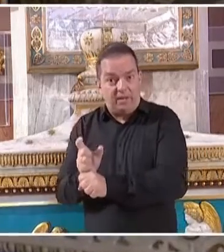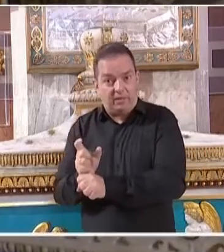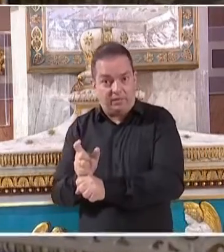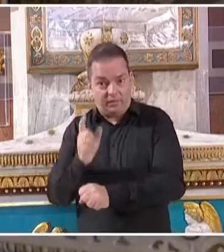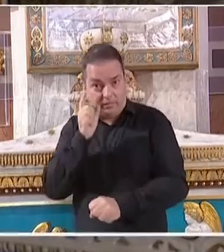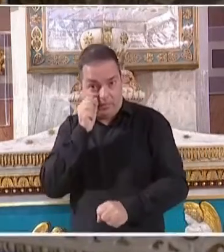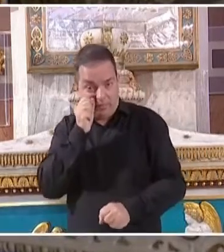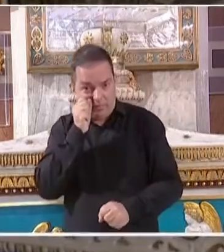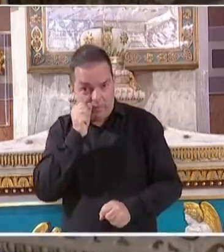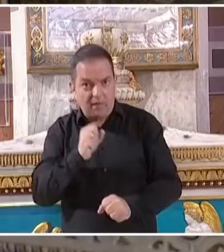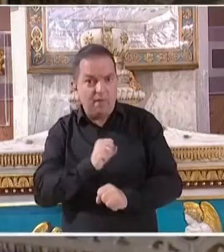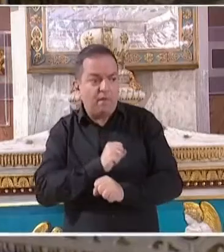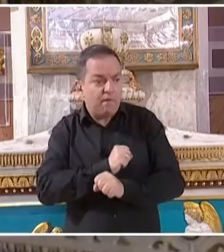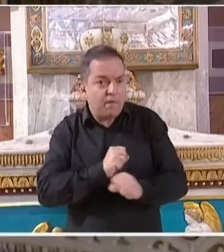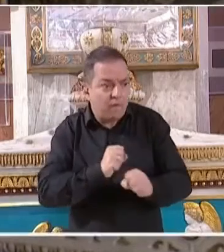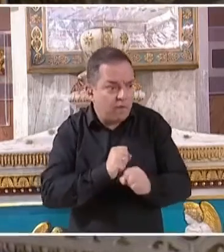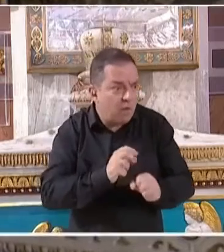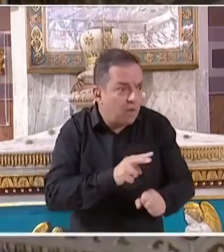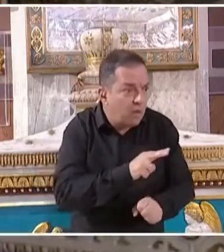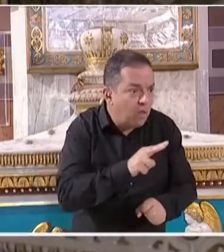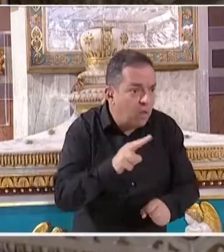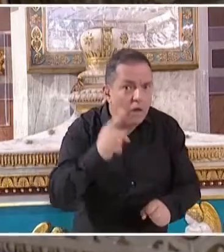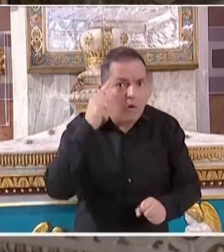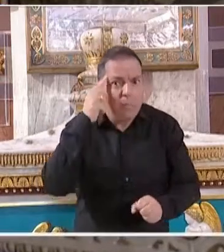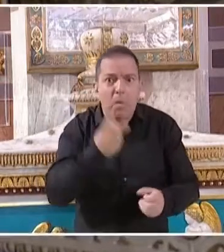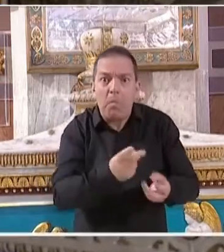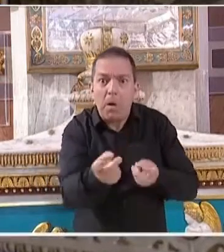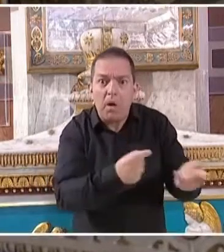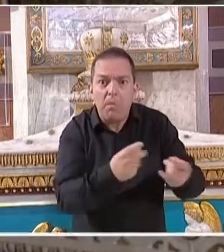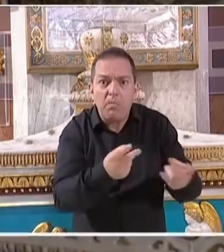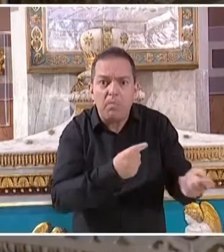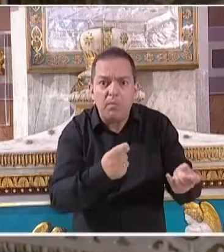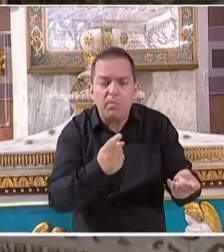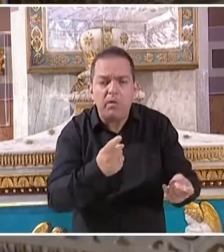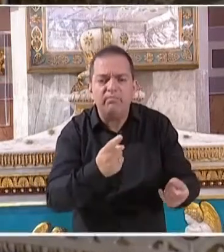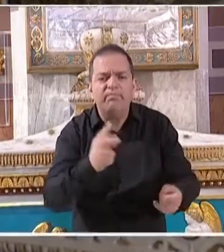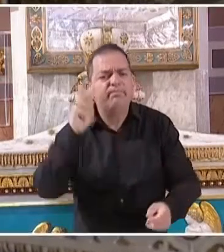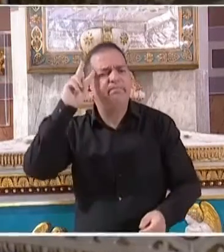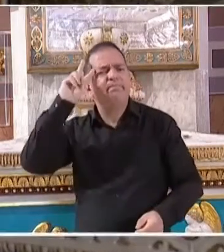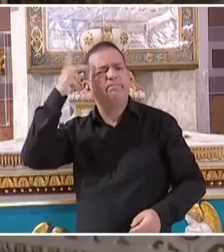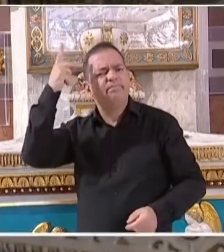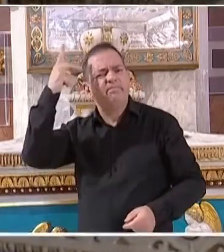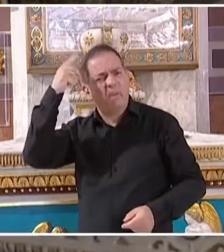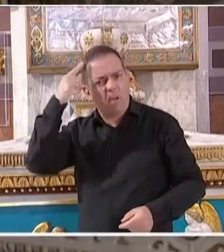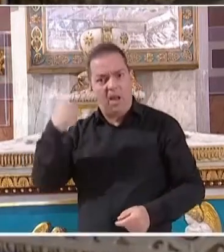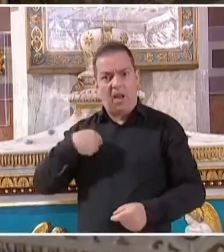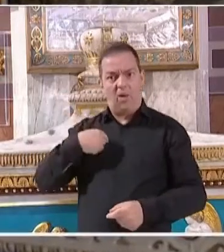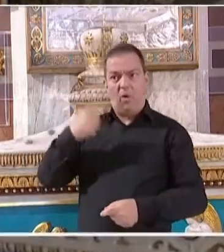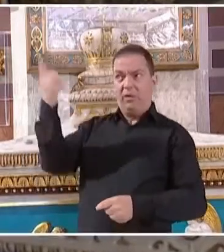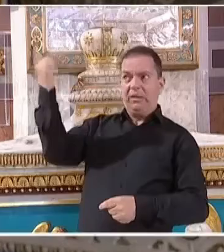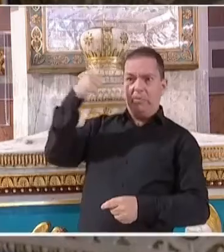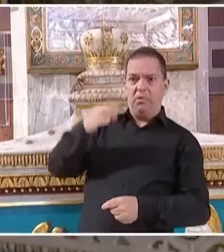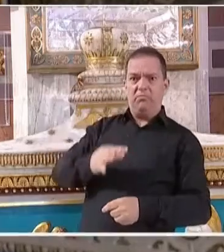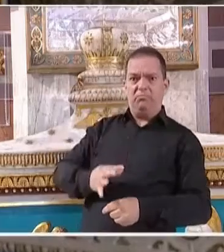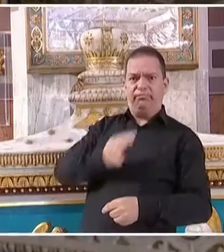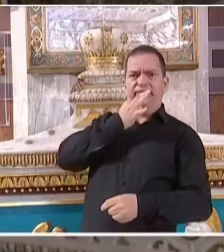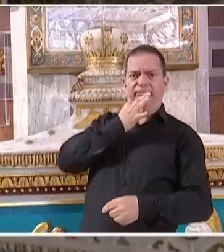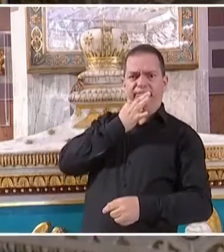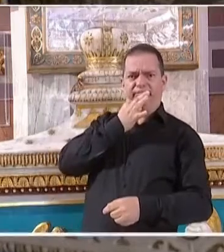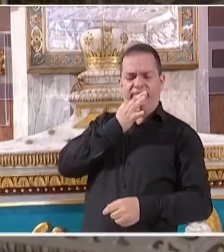τρομοκρατημένος, αποπειράται να αυτοκτονήσει, επειδή υπέθεσε ότι οι